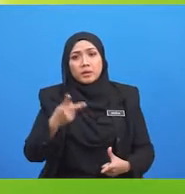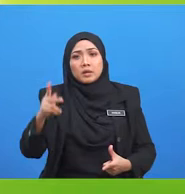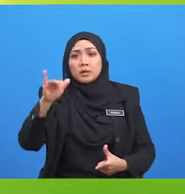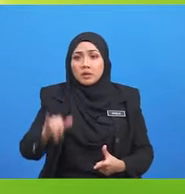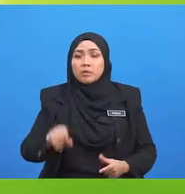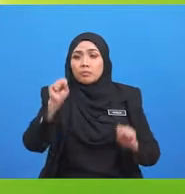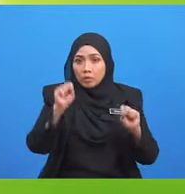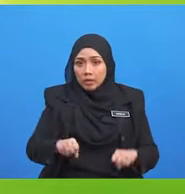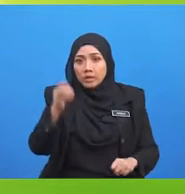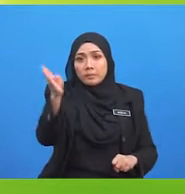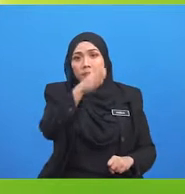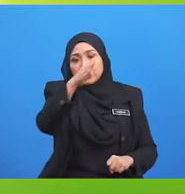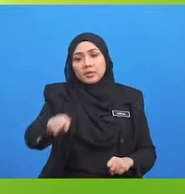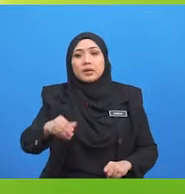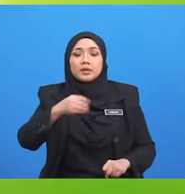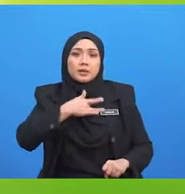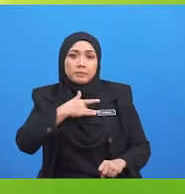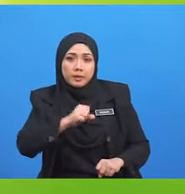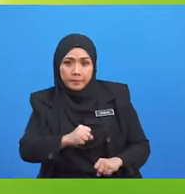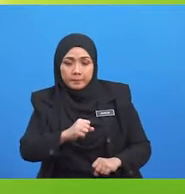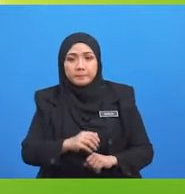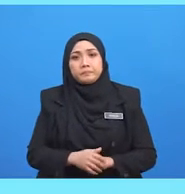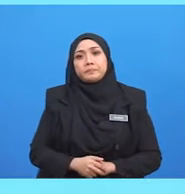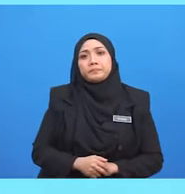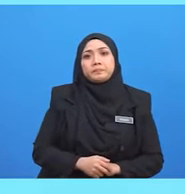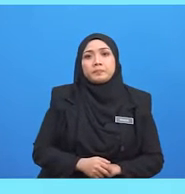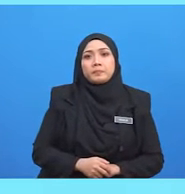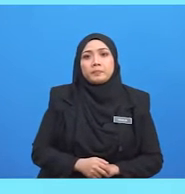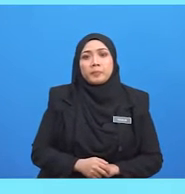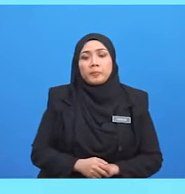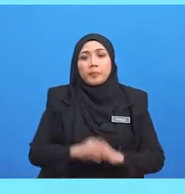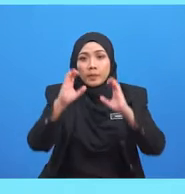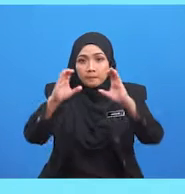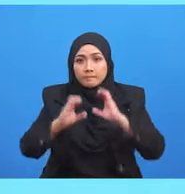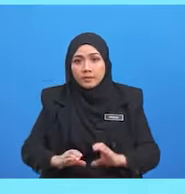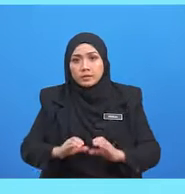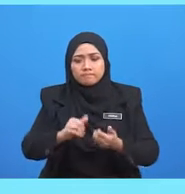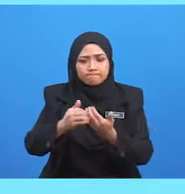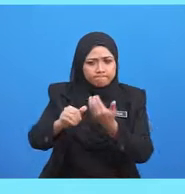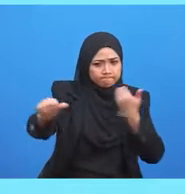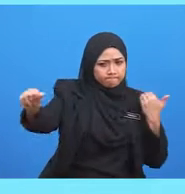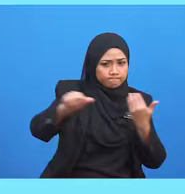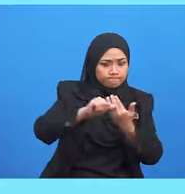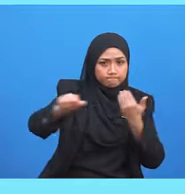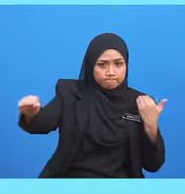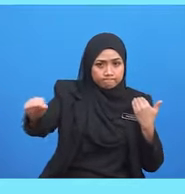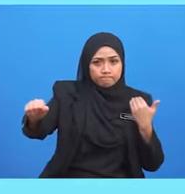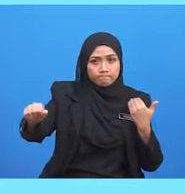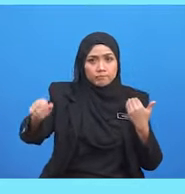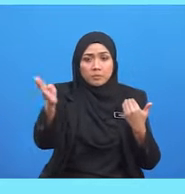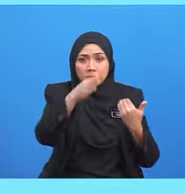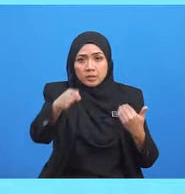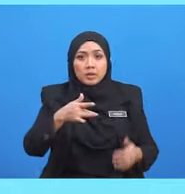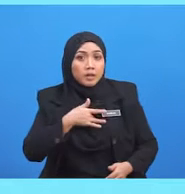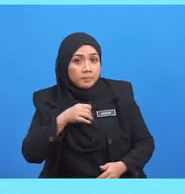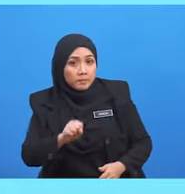boleh membatalkan iman. Antaranya ialah cara menjauhi diri daripada perkara yang membatalkan iman,